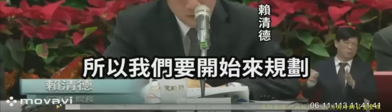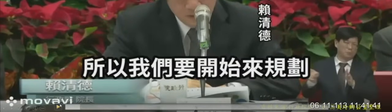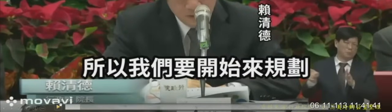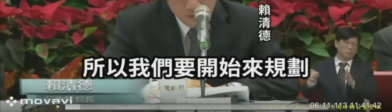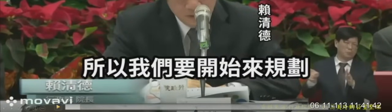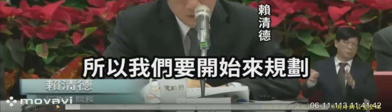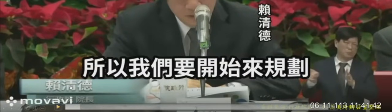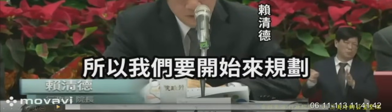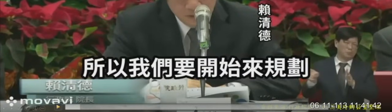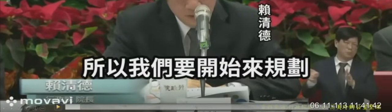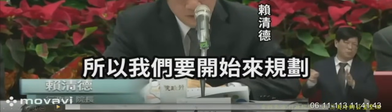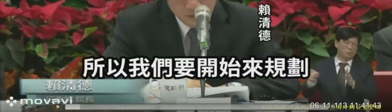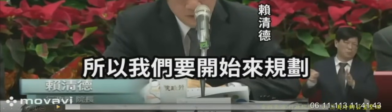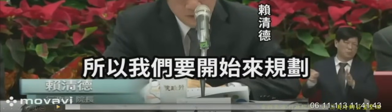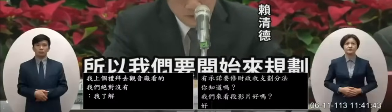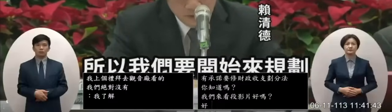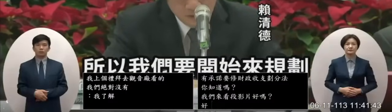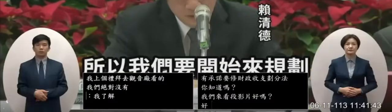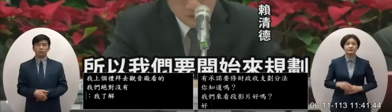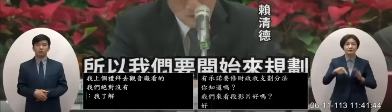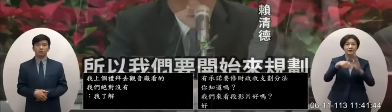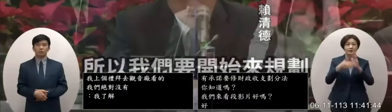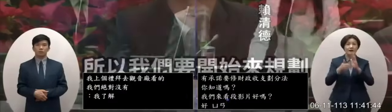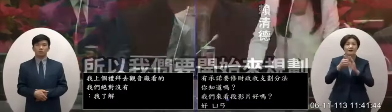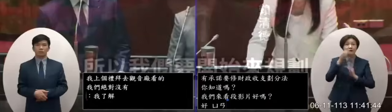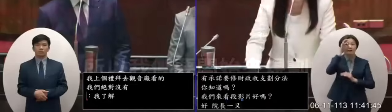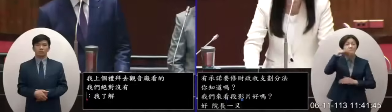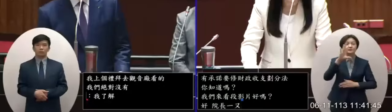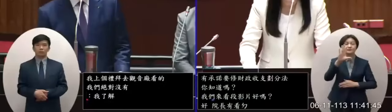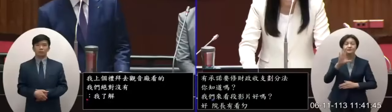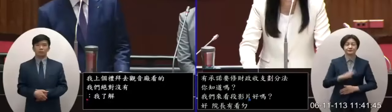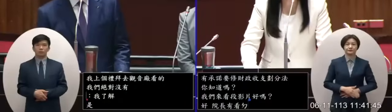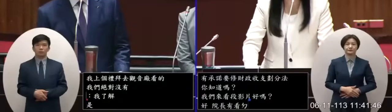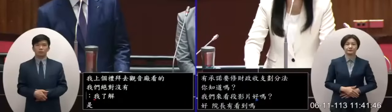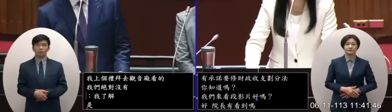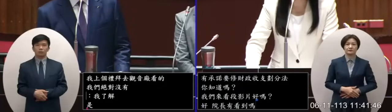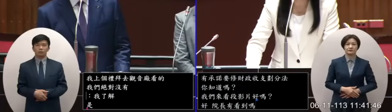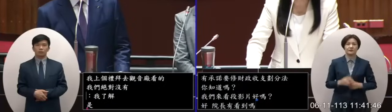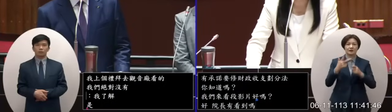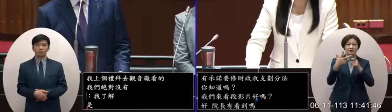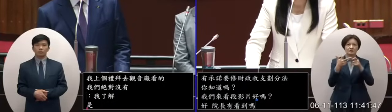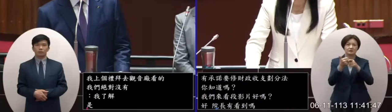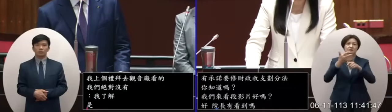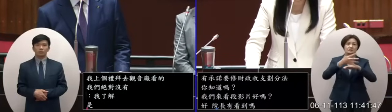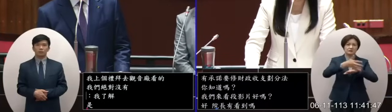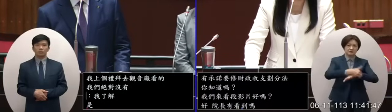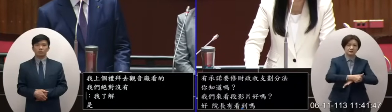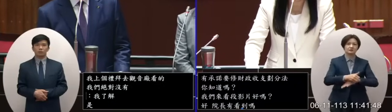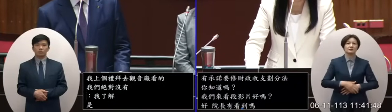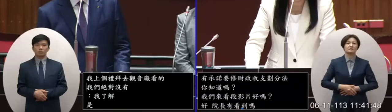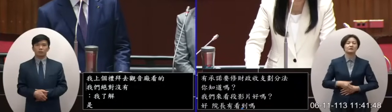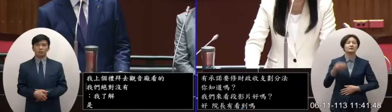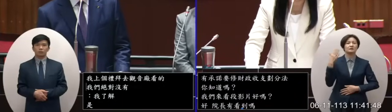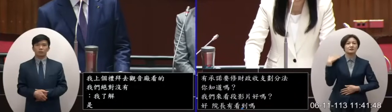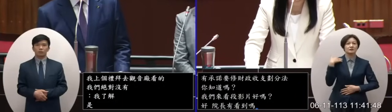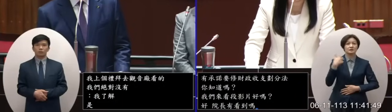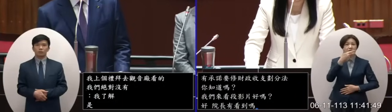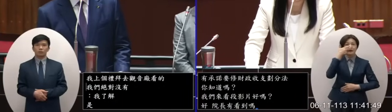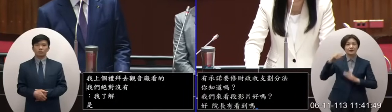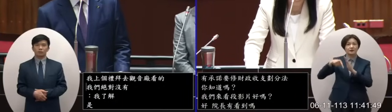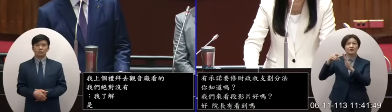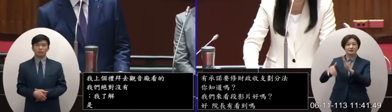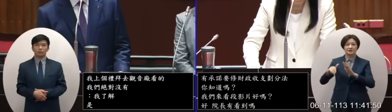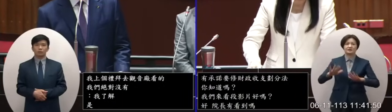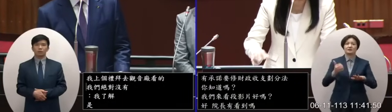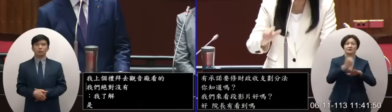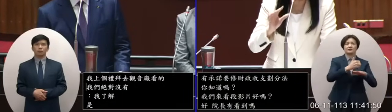们 院长有看到吗那我想7年过去了那当时的这个赖院长现在也是